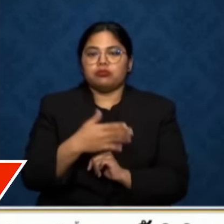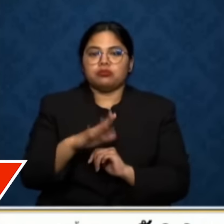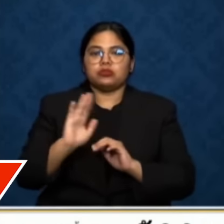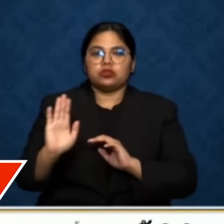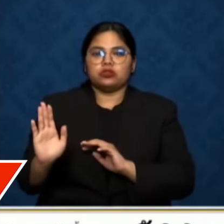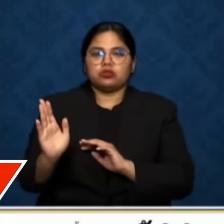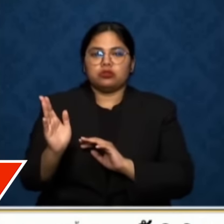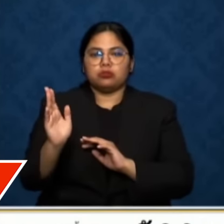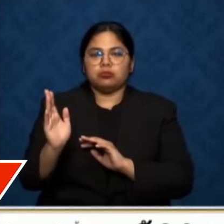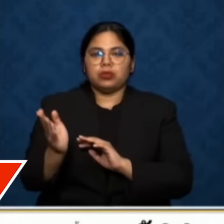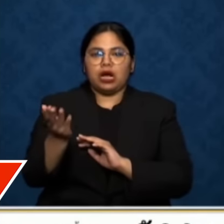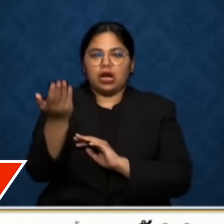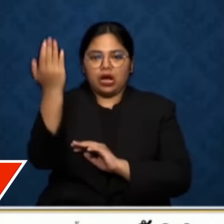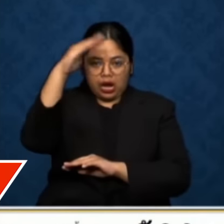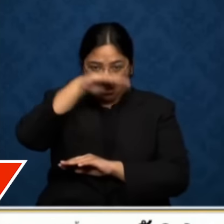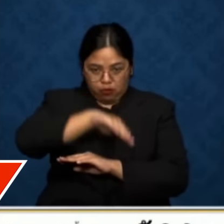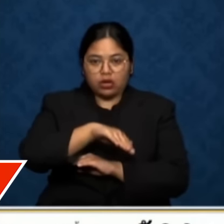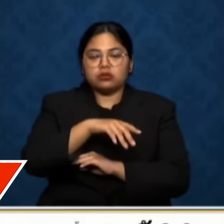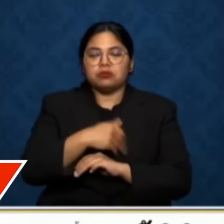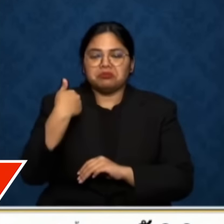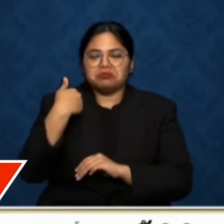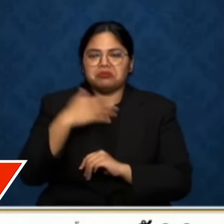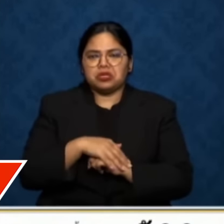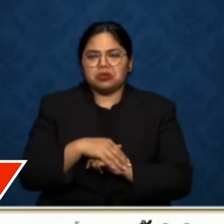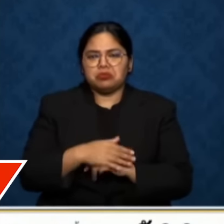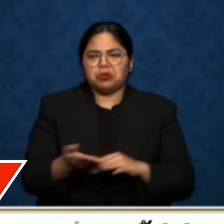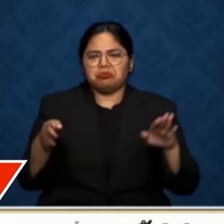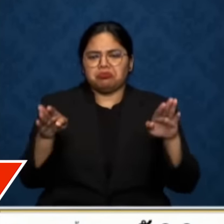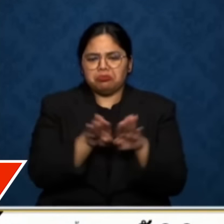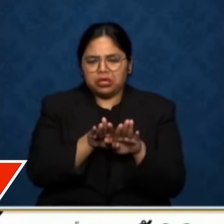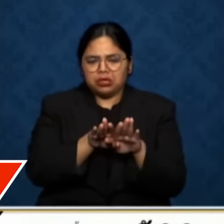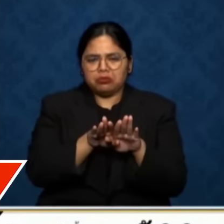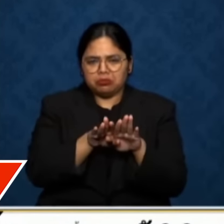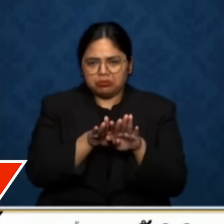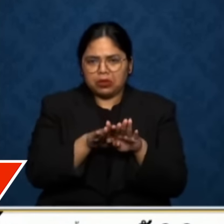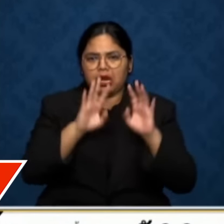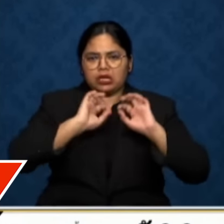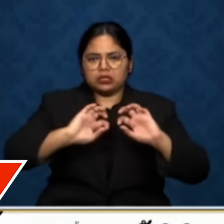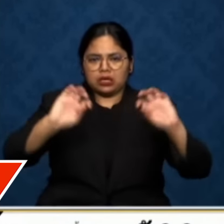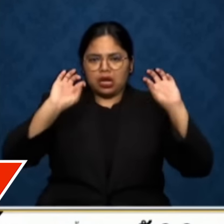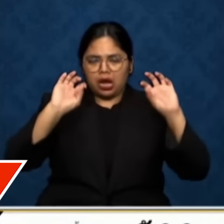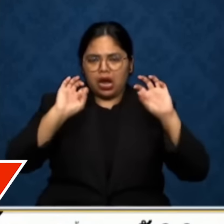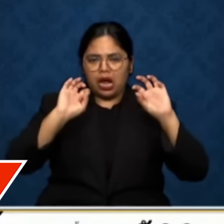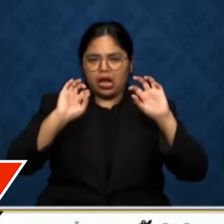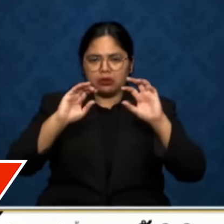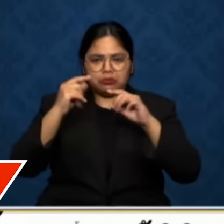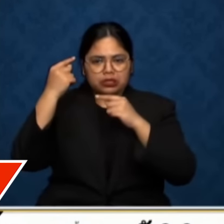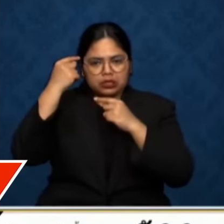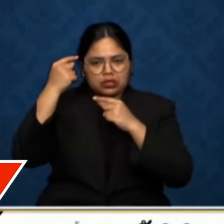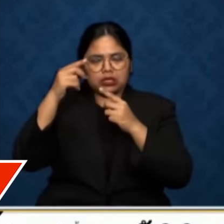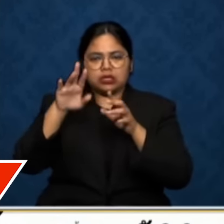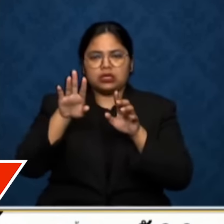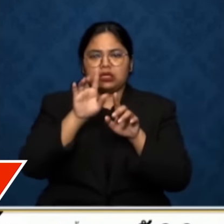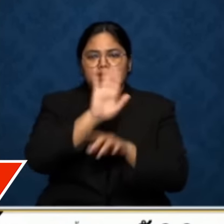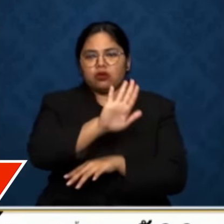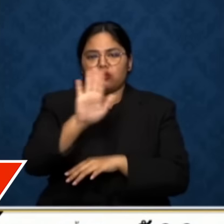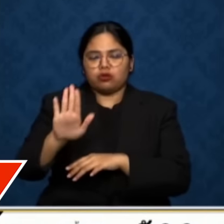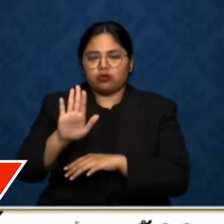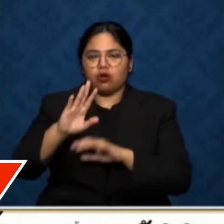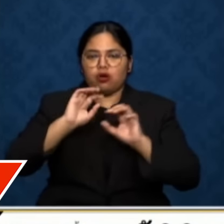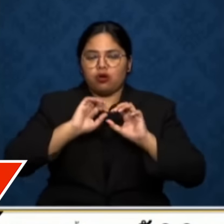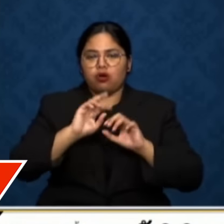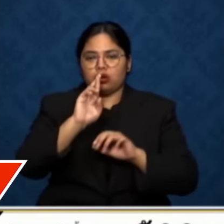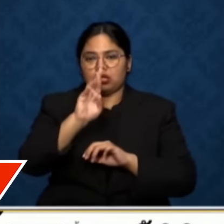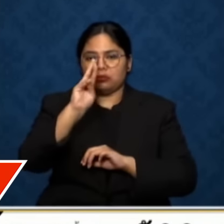มันปิดกั้นการใช้ดุลพินิจเหลือเกินปิดกั้นการใช้ดุลพินิจของข้าราชการปิดกั้นการใช้ดุลพินิจของรัฐมนตรีจ